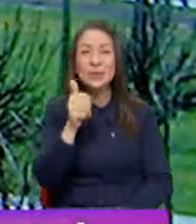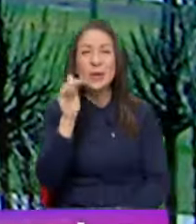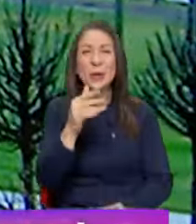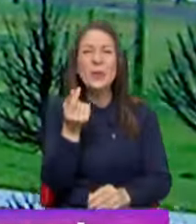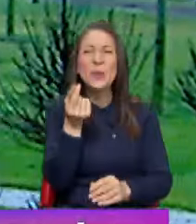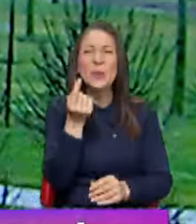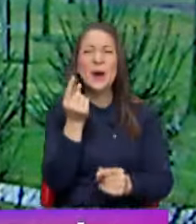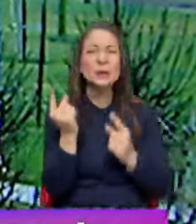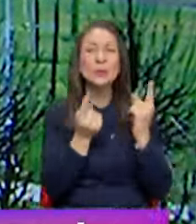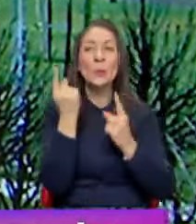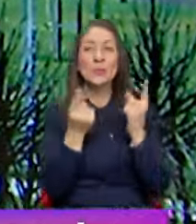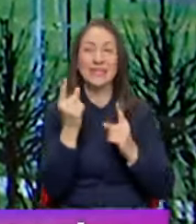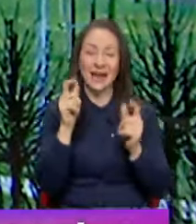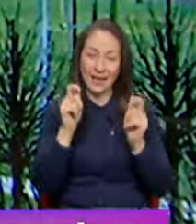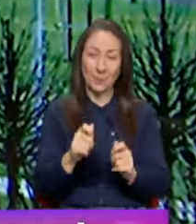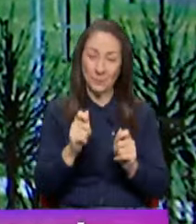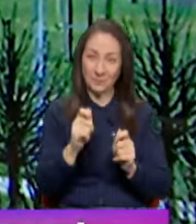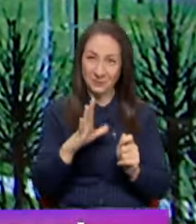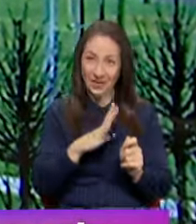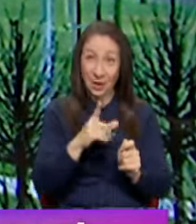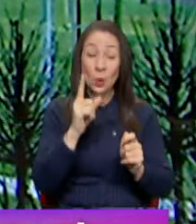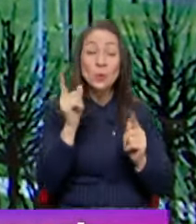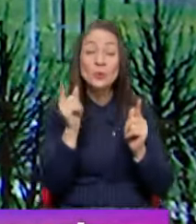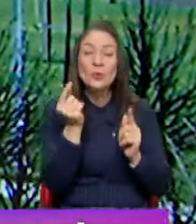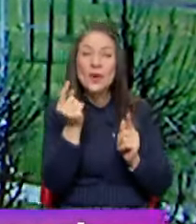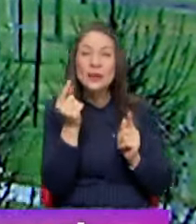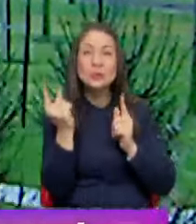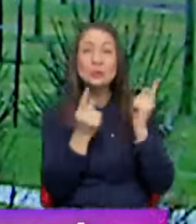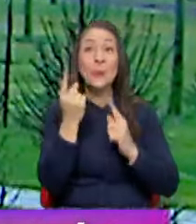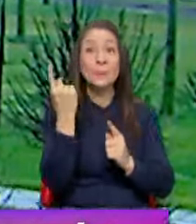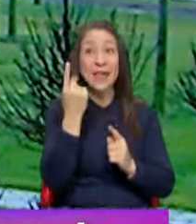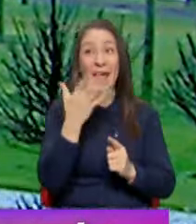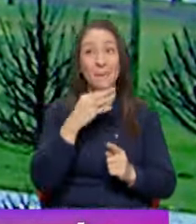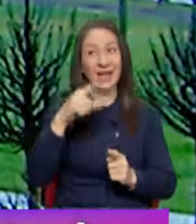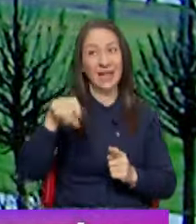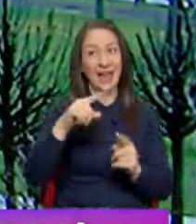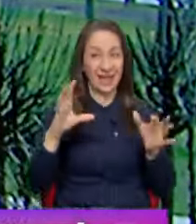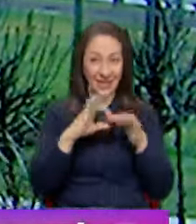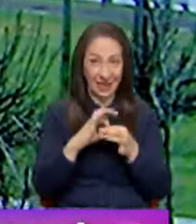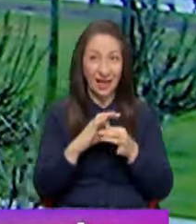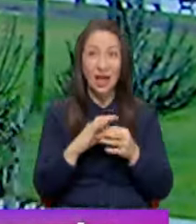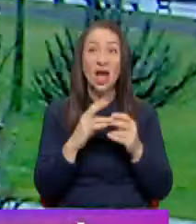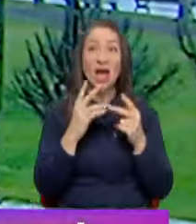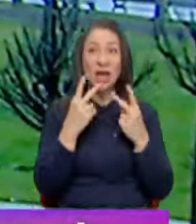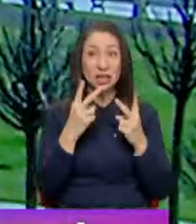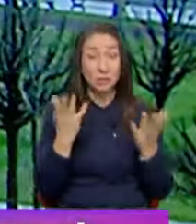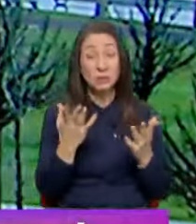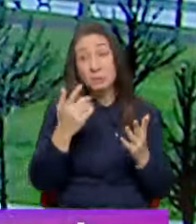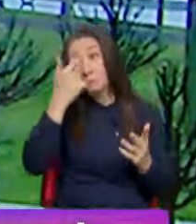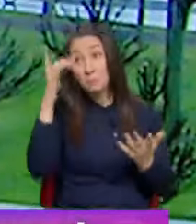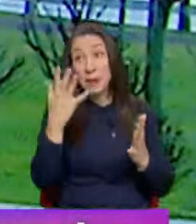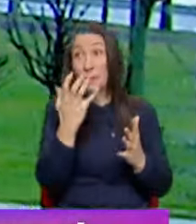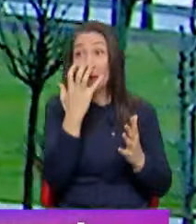sürprizler yap köşemiz de olacak Ve o küçük sürprizlerden bir tanesi emeklilerle ilgili e açıklanmıştı belki